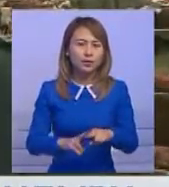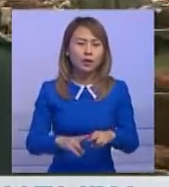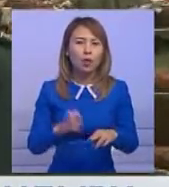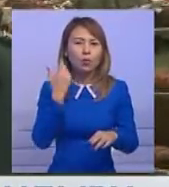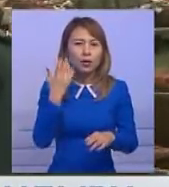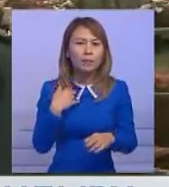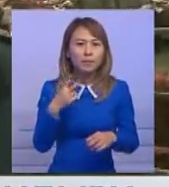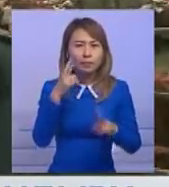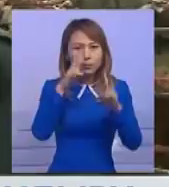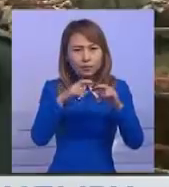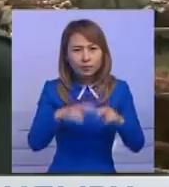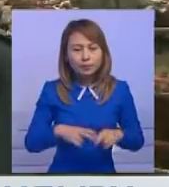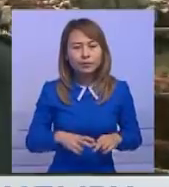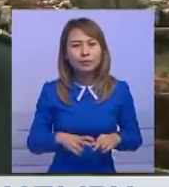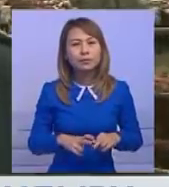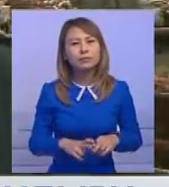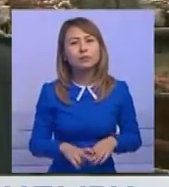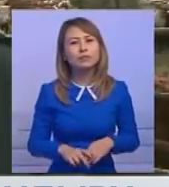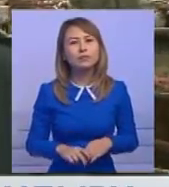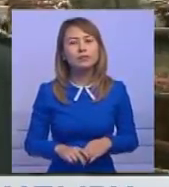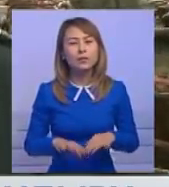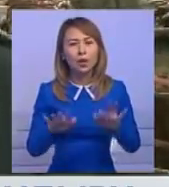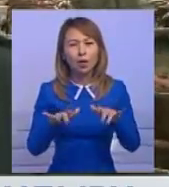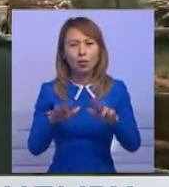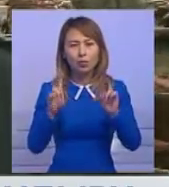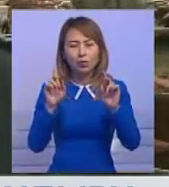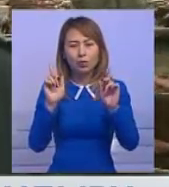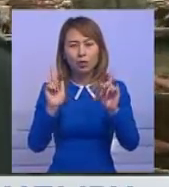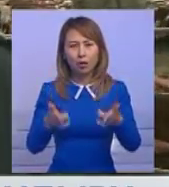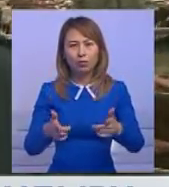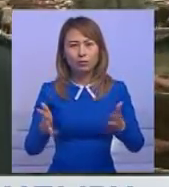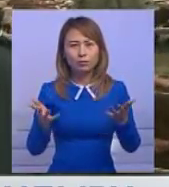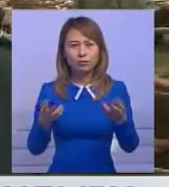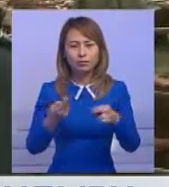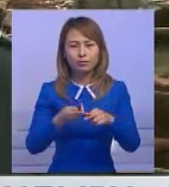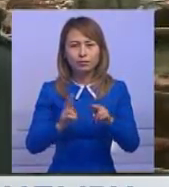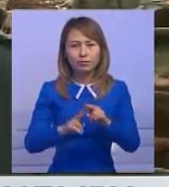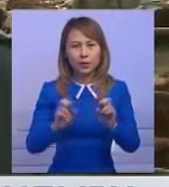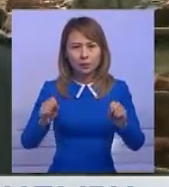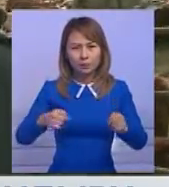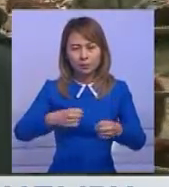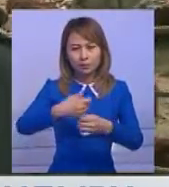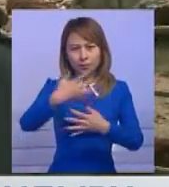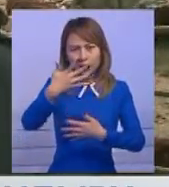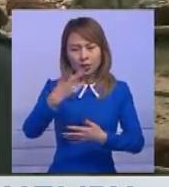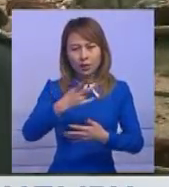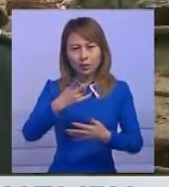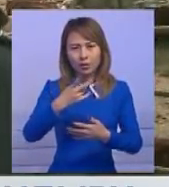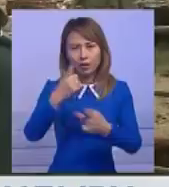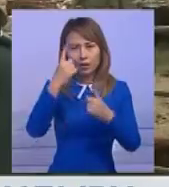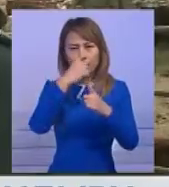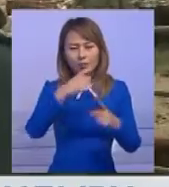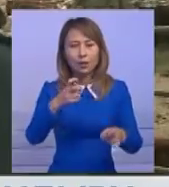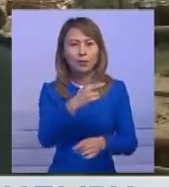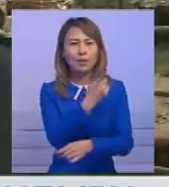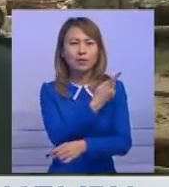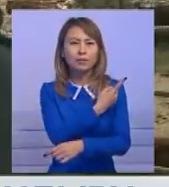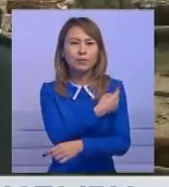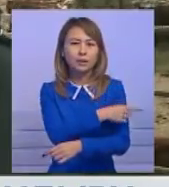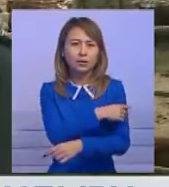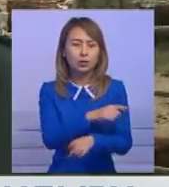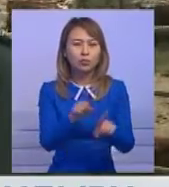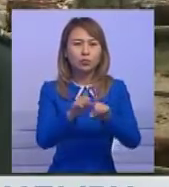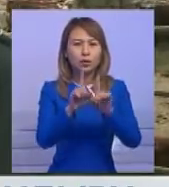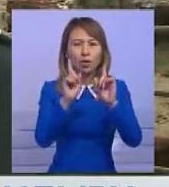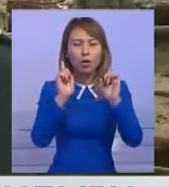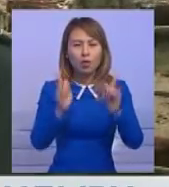кезде, басып қойған кезде жаңағы компьютер ол шаға керек. Қазір елбасымыз айтып отыр ғой, мысалы медицинада цифровой медицина